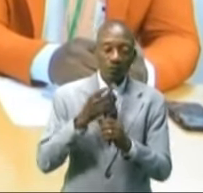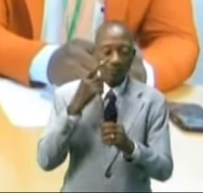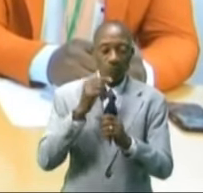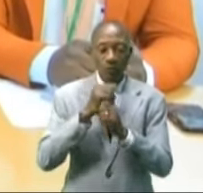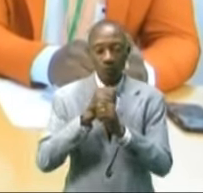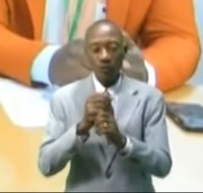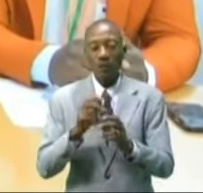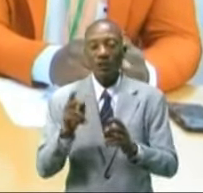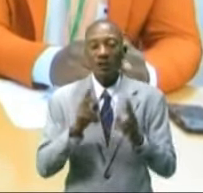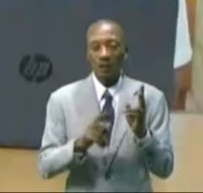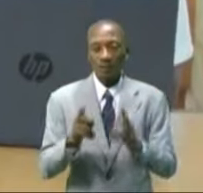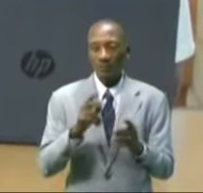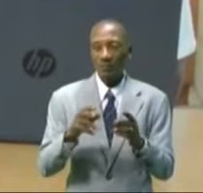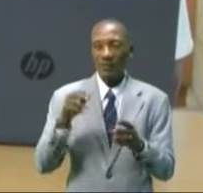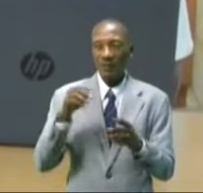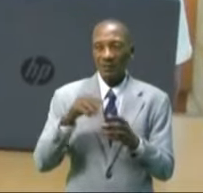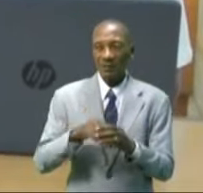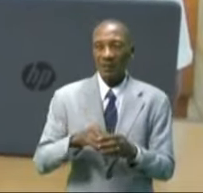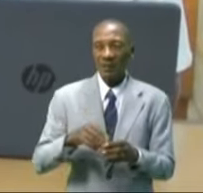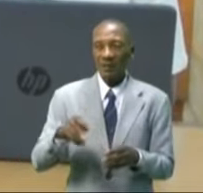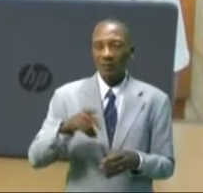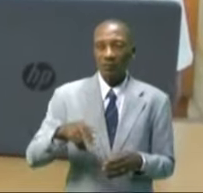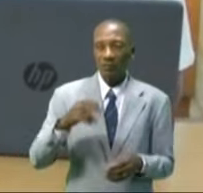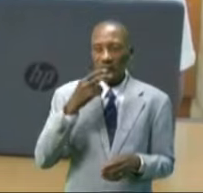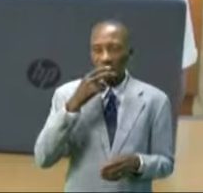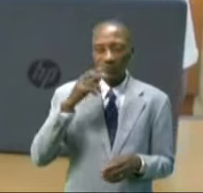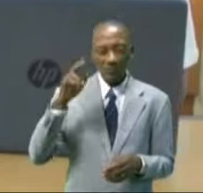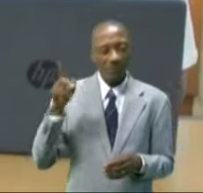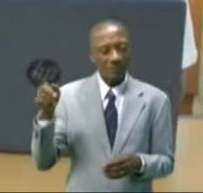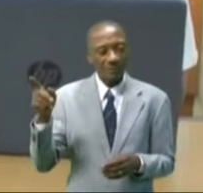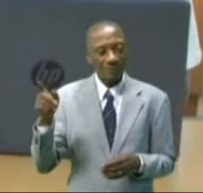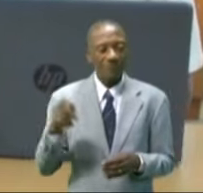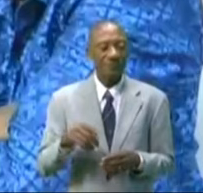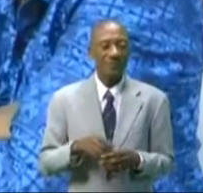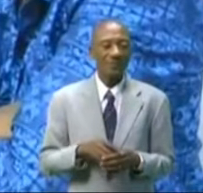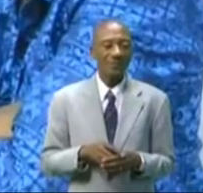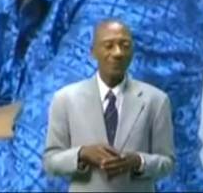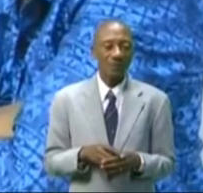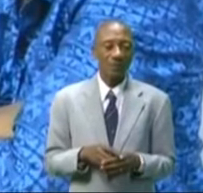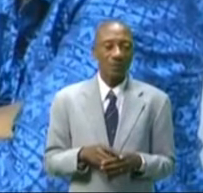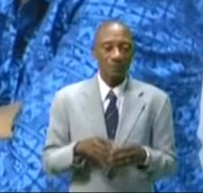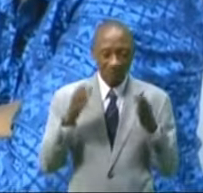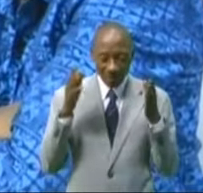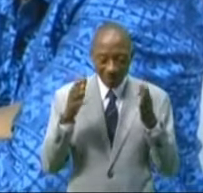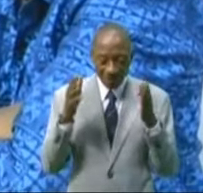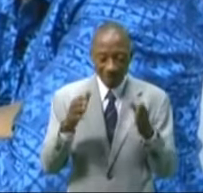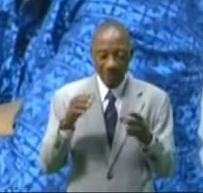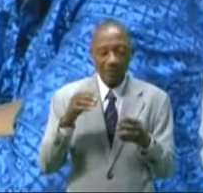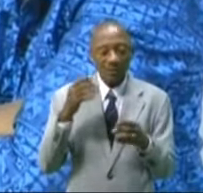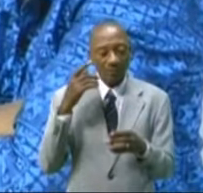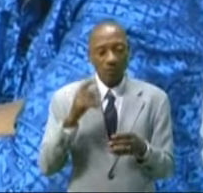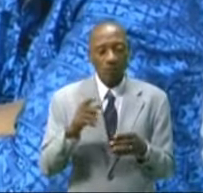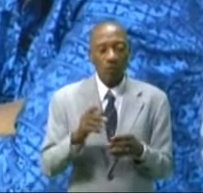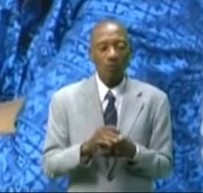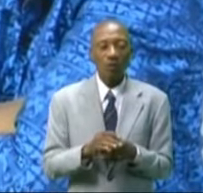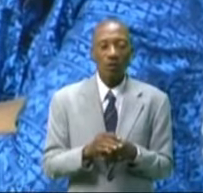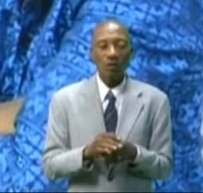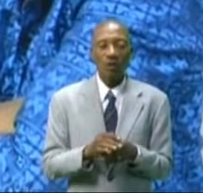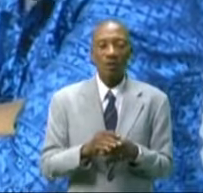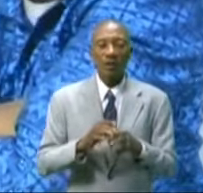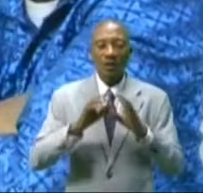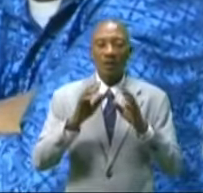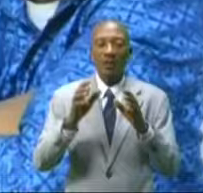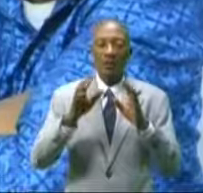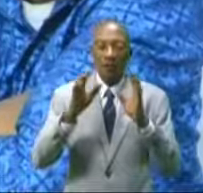du territoire de Nyiragongo, des communes de Karisimbi et Goma, se tient au chef-lieu du Nord Kivu pour faire un diagnostic